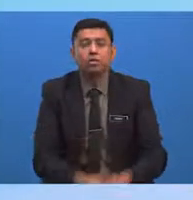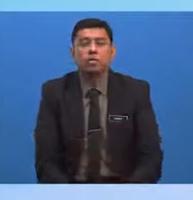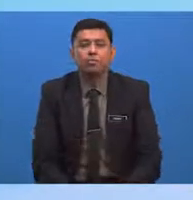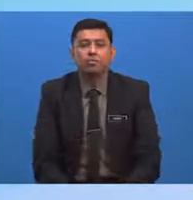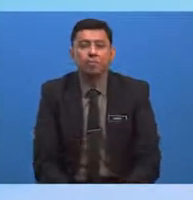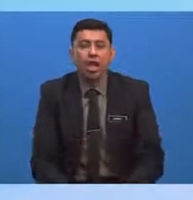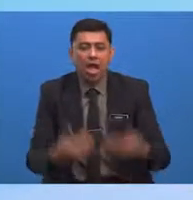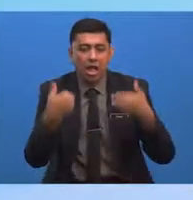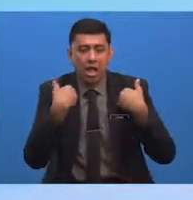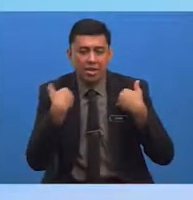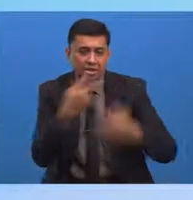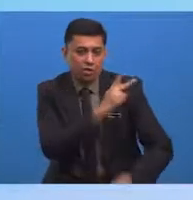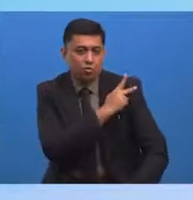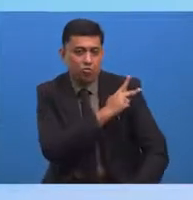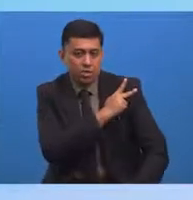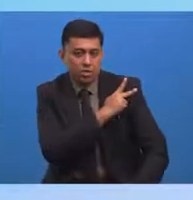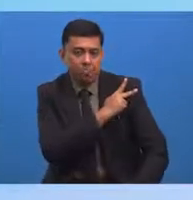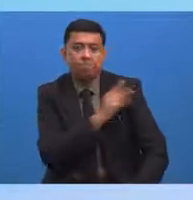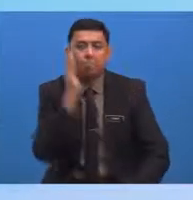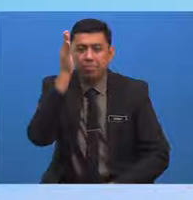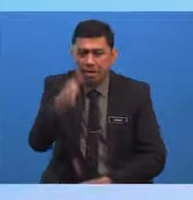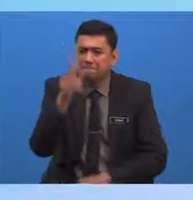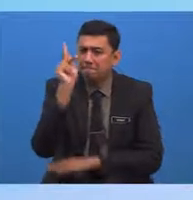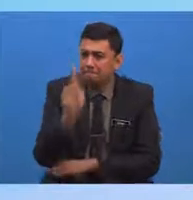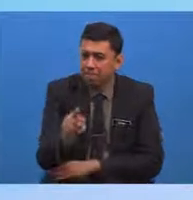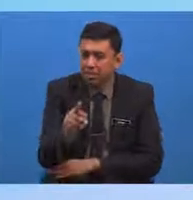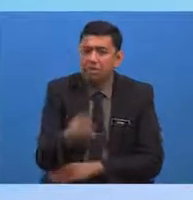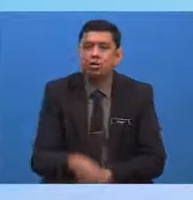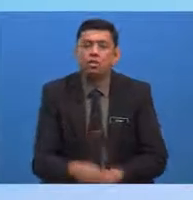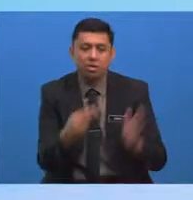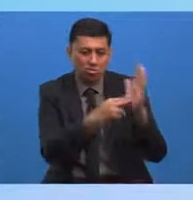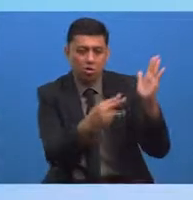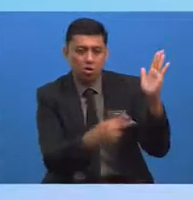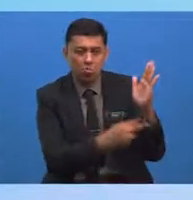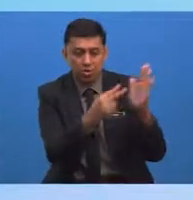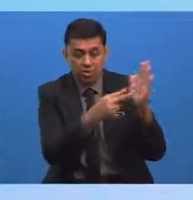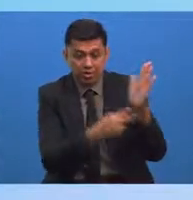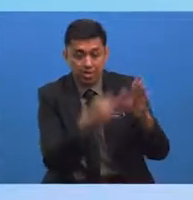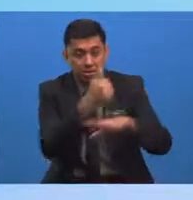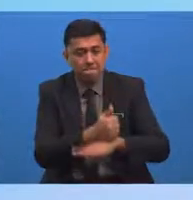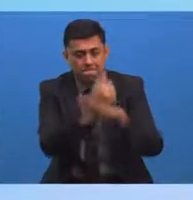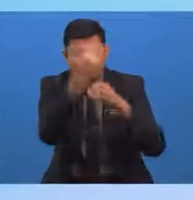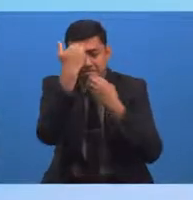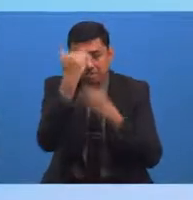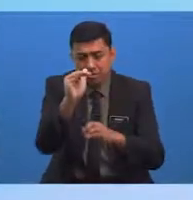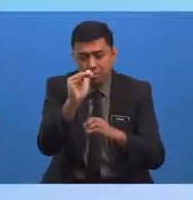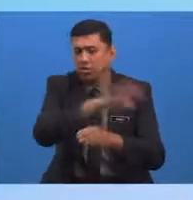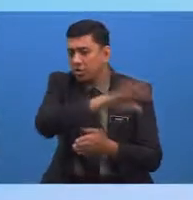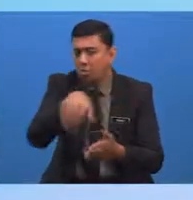rumah. Ketua rumah ini akan memastikan undang-undang adat dipatuhi oleh ahli